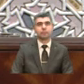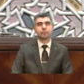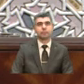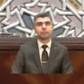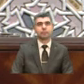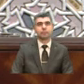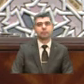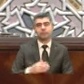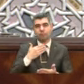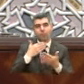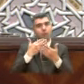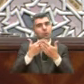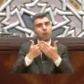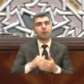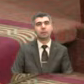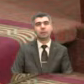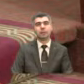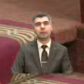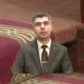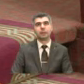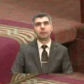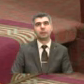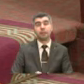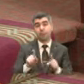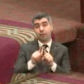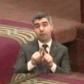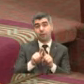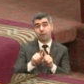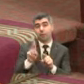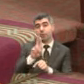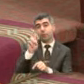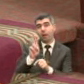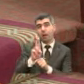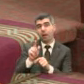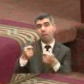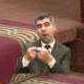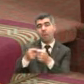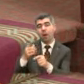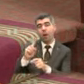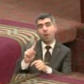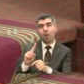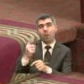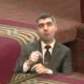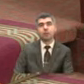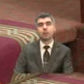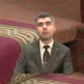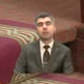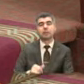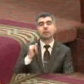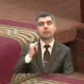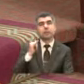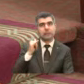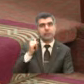شكراً السيدة النائبة المحترمة. فيبدو لي أن هذا السؤال عنده علاقة بالسؤال الأول. لا بد من تدخل التربية في مجال